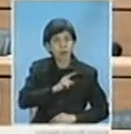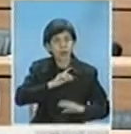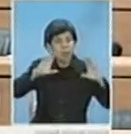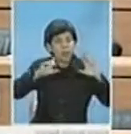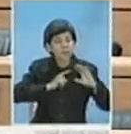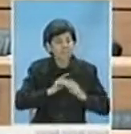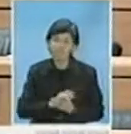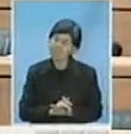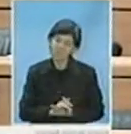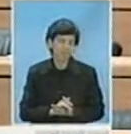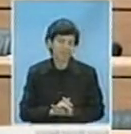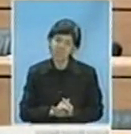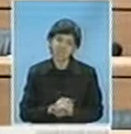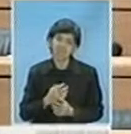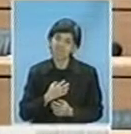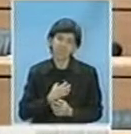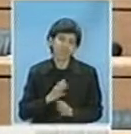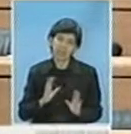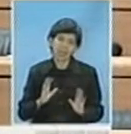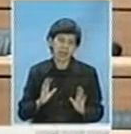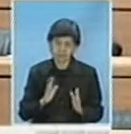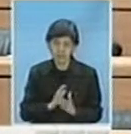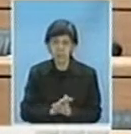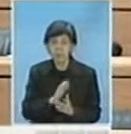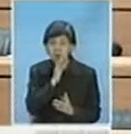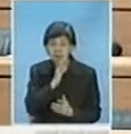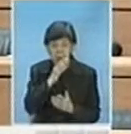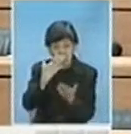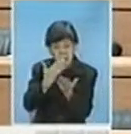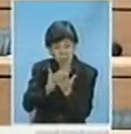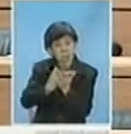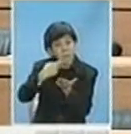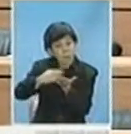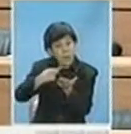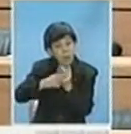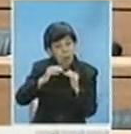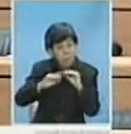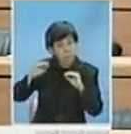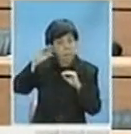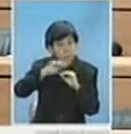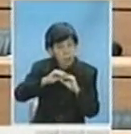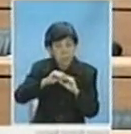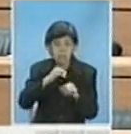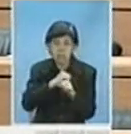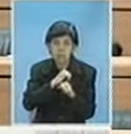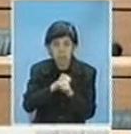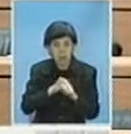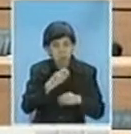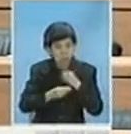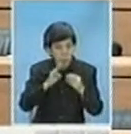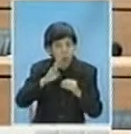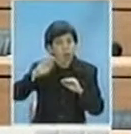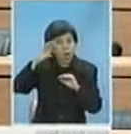งที่ผมไม่อยากให้เกิดขึ้นในประเทศไทยเพราะถ้าเบี้ยประกันนั้นสูงขึ้นก็หมายความว่าต้นทุนในการทำธุรกิจสูง